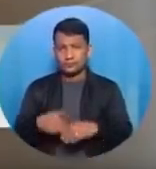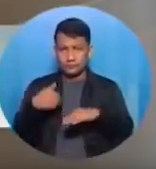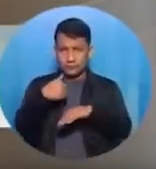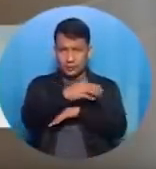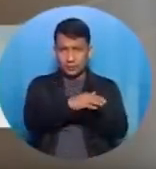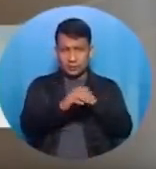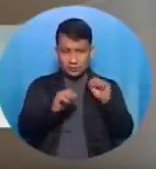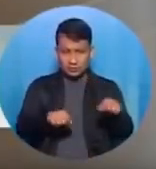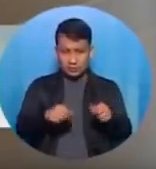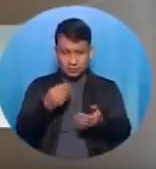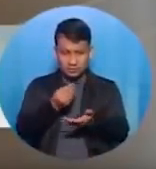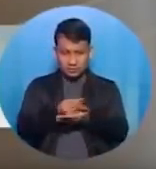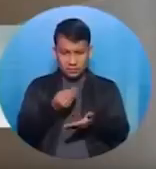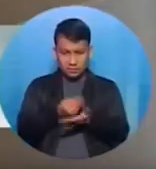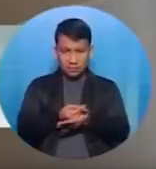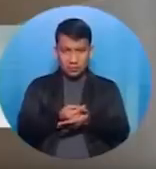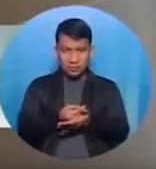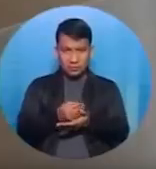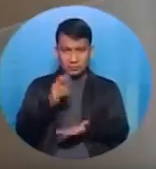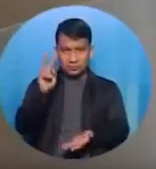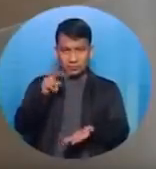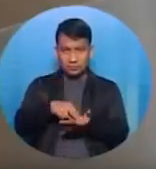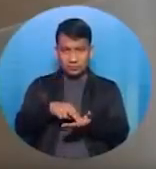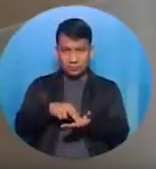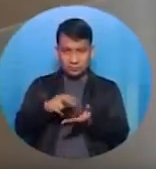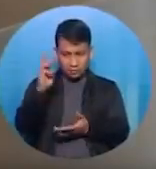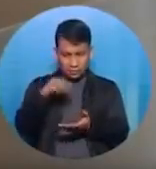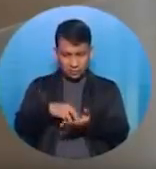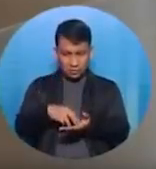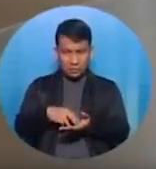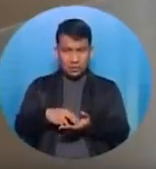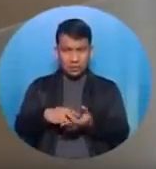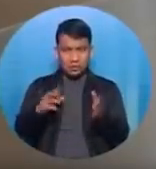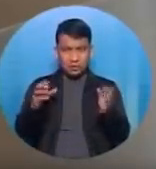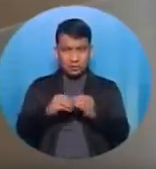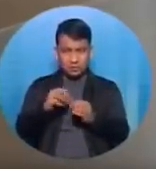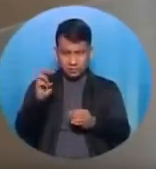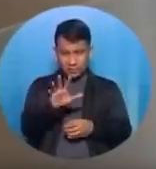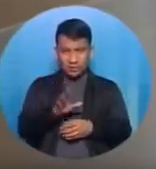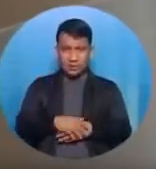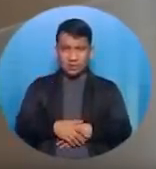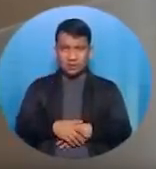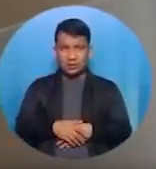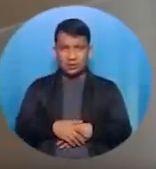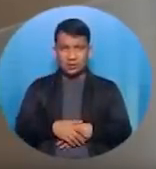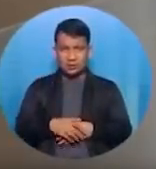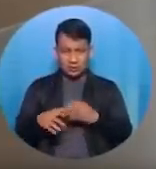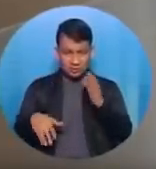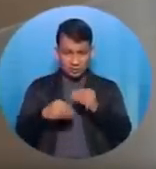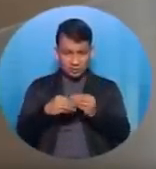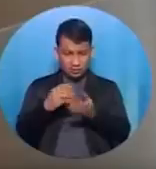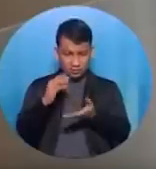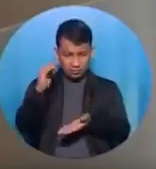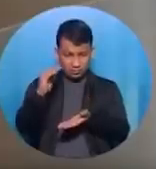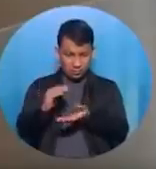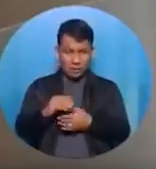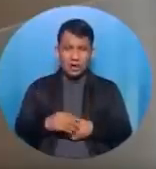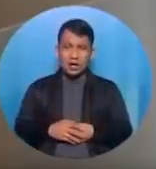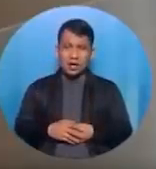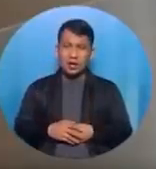Nagpadala po kayo sa kanila ng pera, 2,000, 3 times lang. 65 po sila nung umpisa hanggang sa lumit ng lumit.